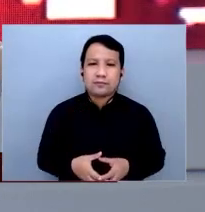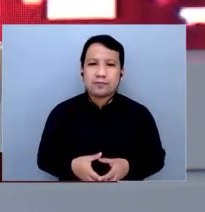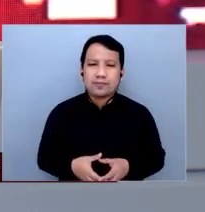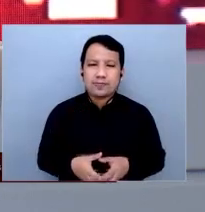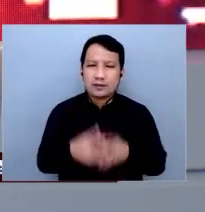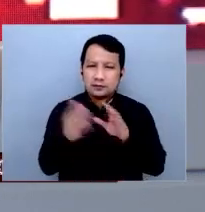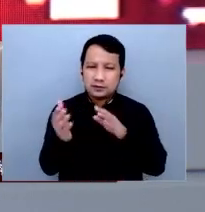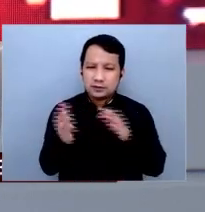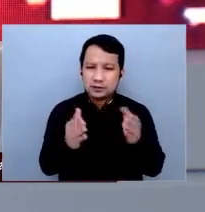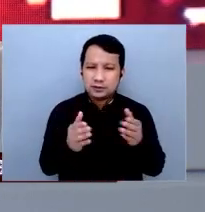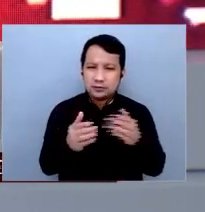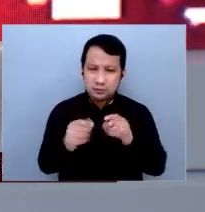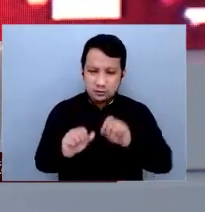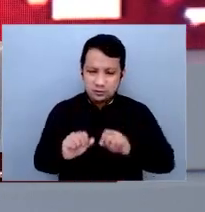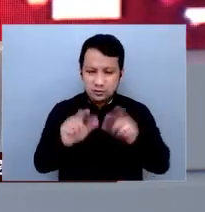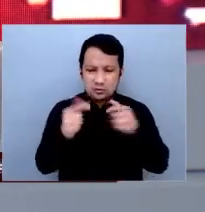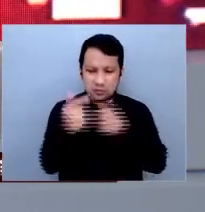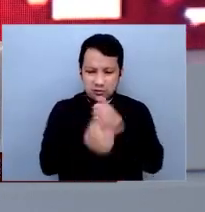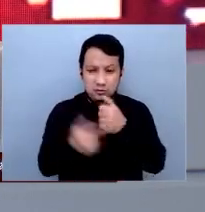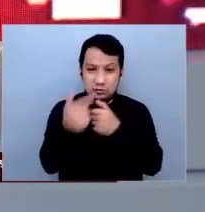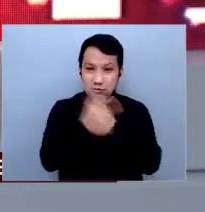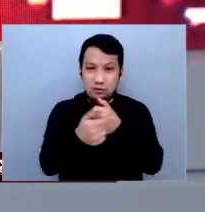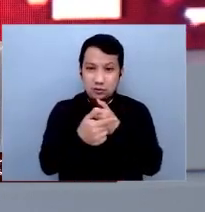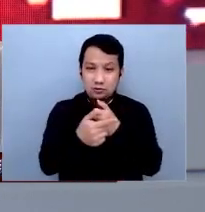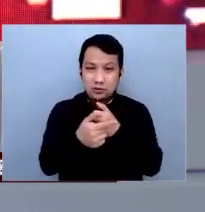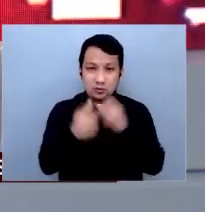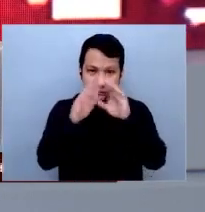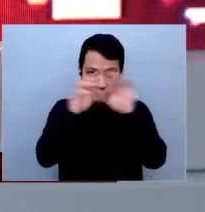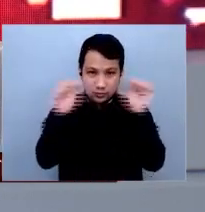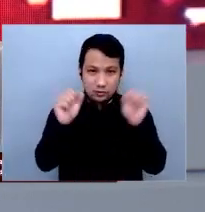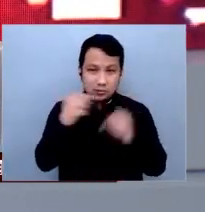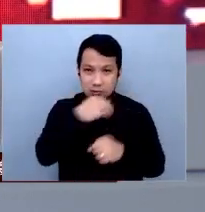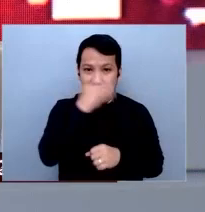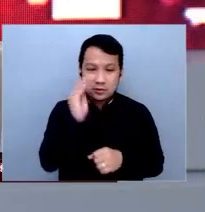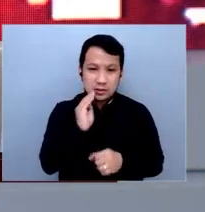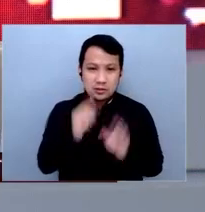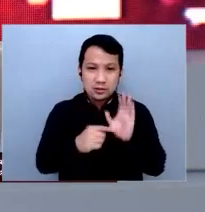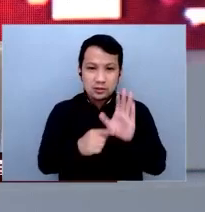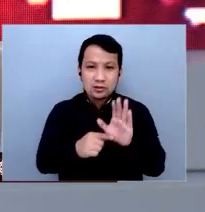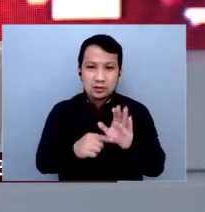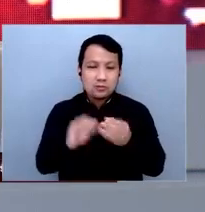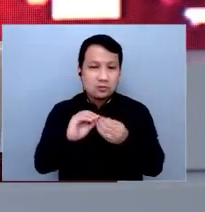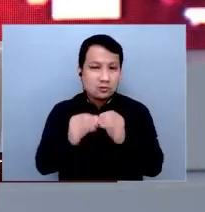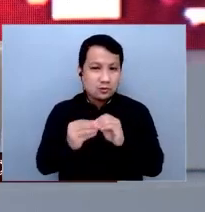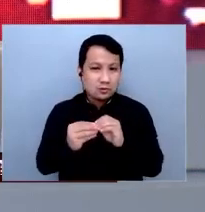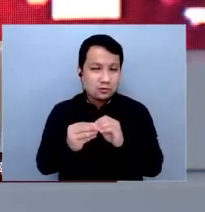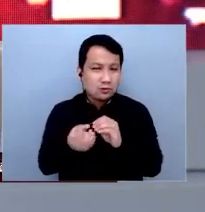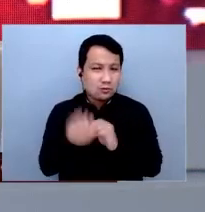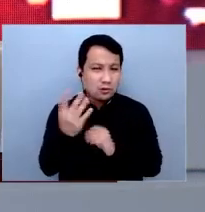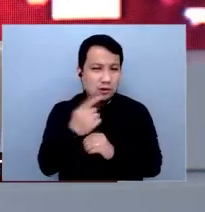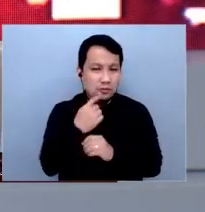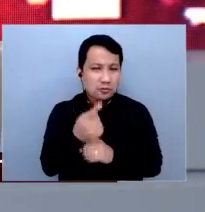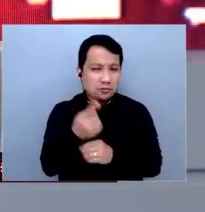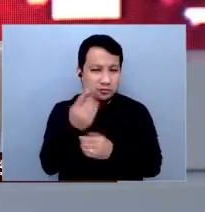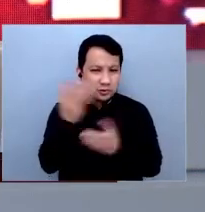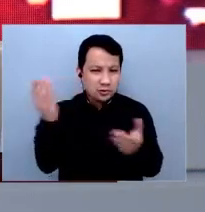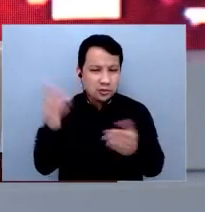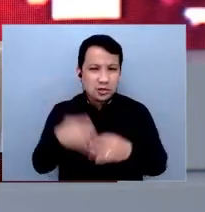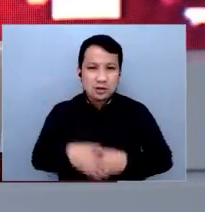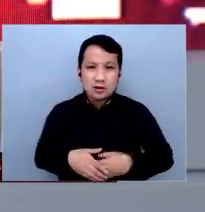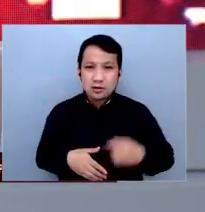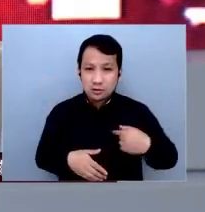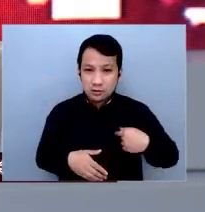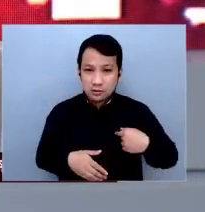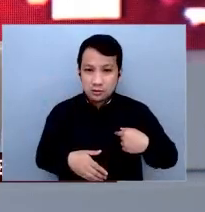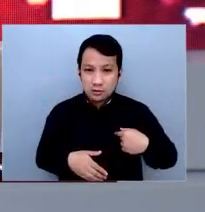rin sa Google Trends ang presidential aspirant na si Senator Manny Pacquiao. Mula po yan nang sabihin niya sa isang paniyam na isa siyang